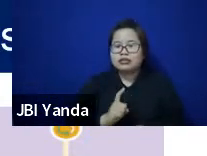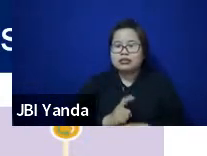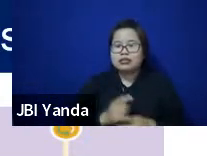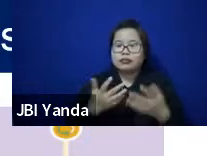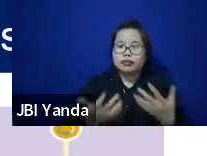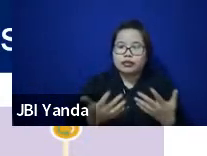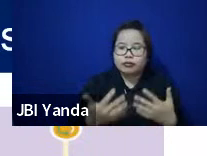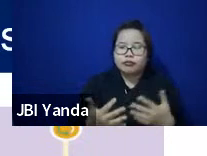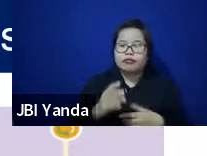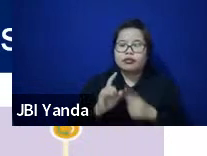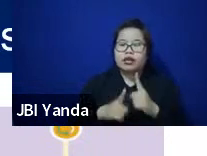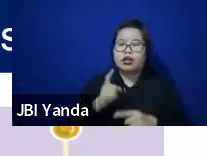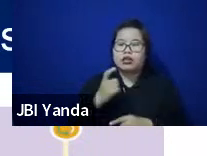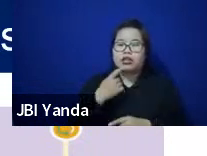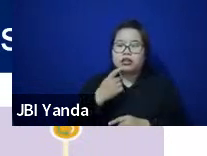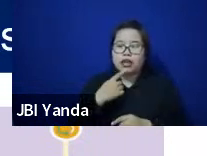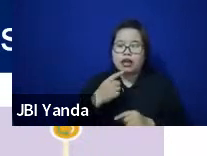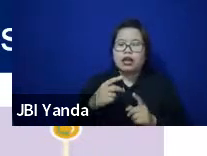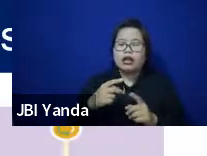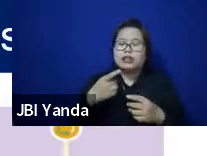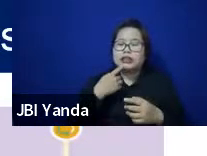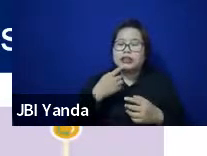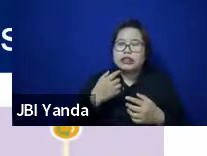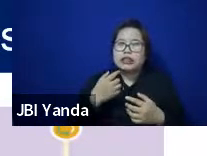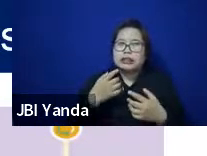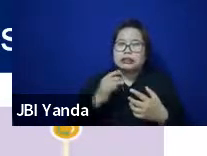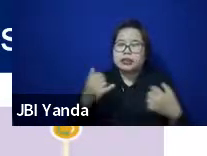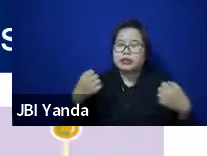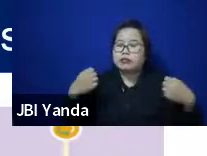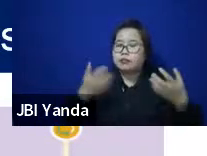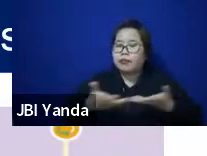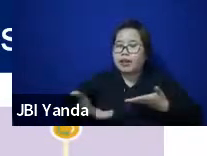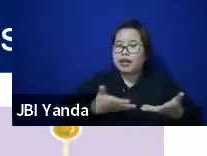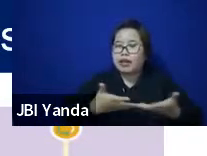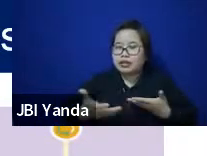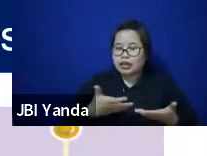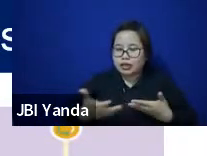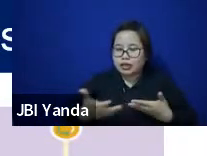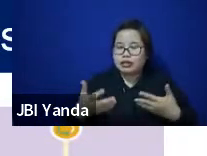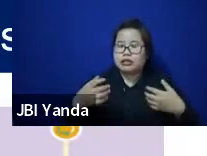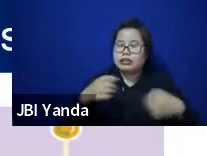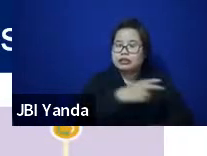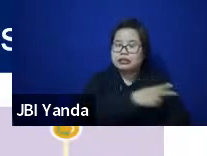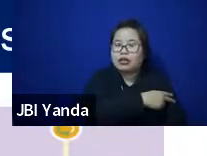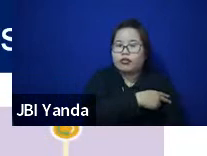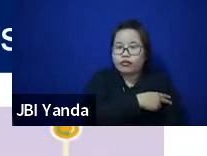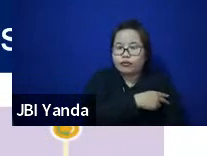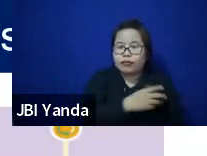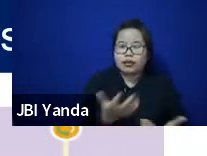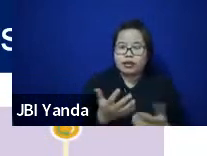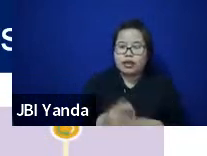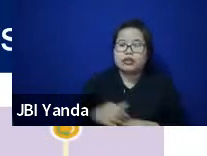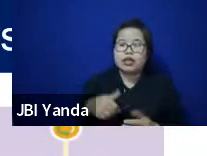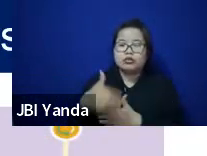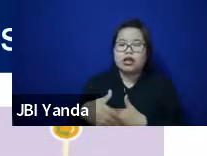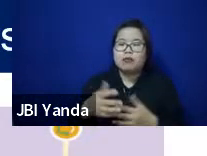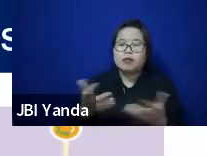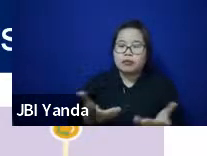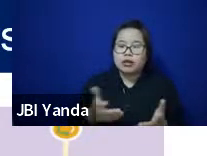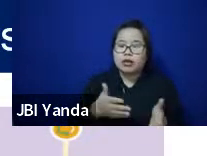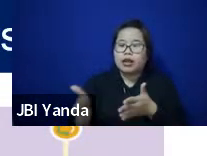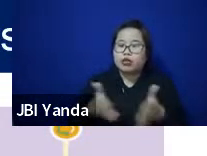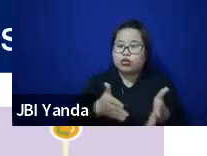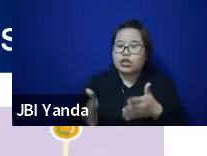bagaimana dengan healthcare staff-nya, pemahamannya dan seterusnya, dan bagaimana dengan treatment-nya